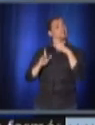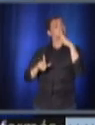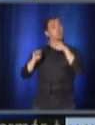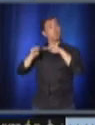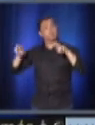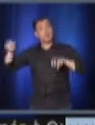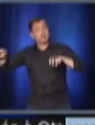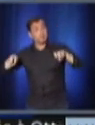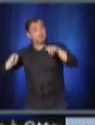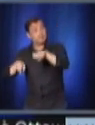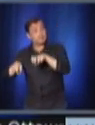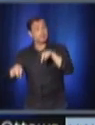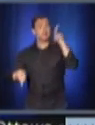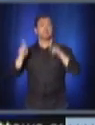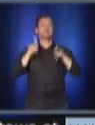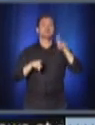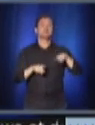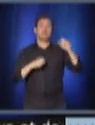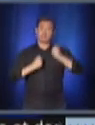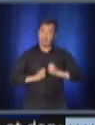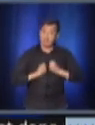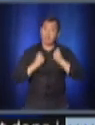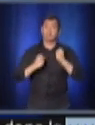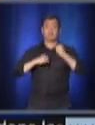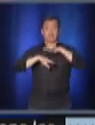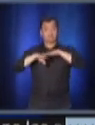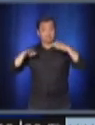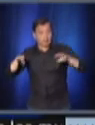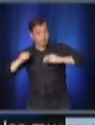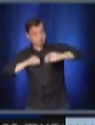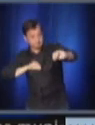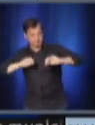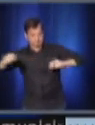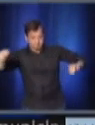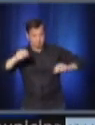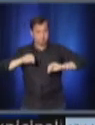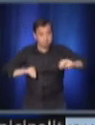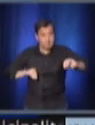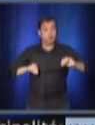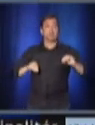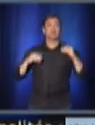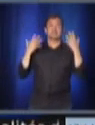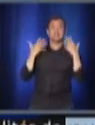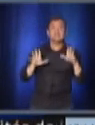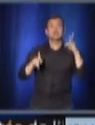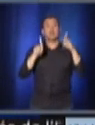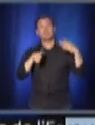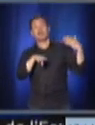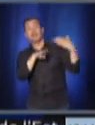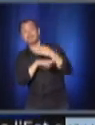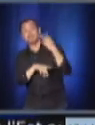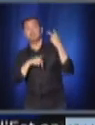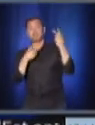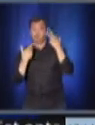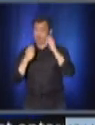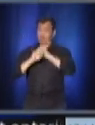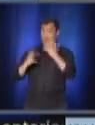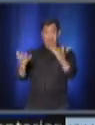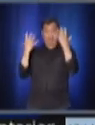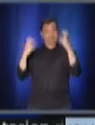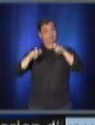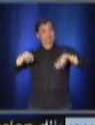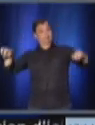distanciation. Les gens ont fait des efforts pour placer les tables d'une certaine façon, pour ceux qui ont eu la chance d'aller dans les restaurants. Alors là, on est en train de discuter avec